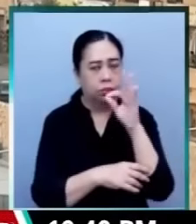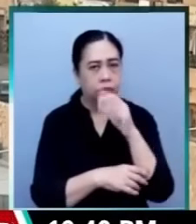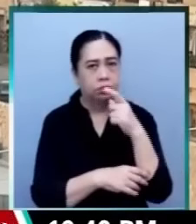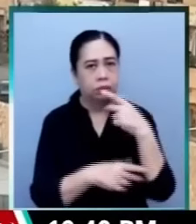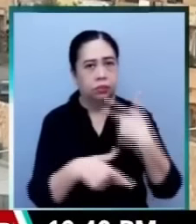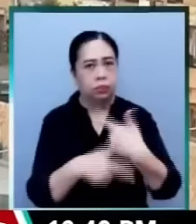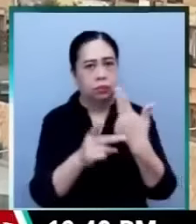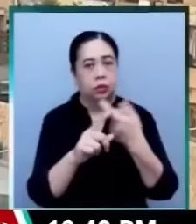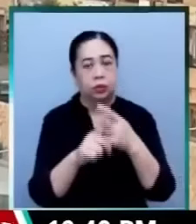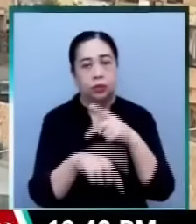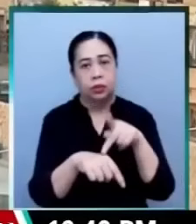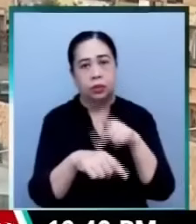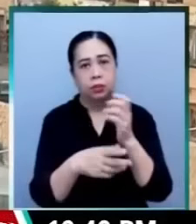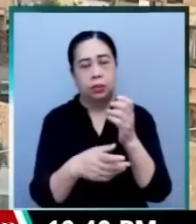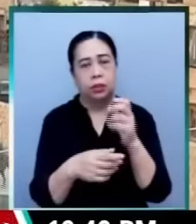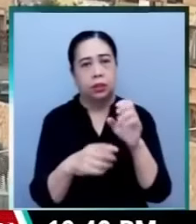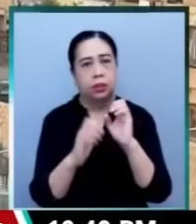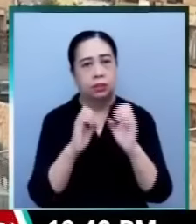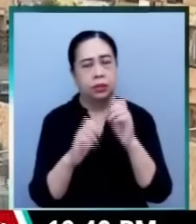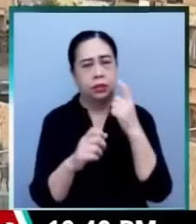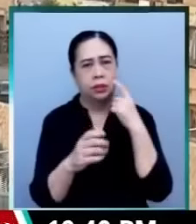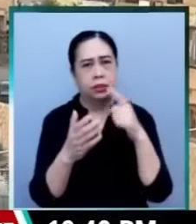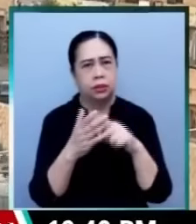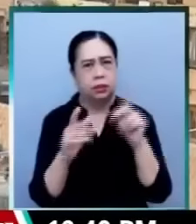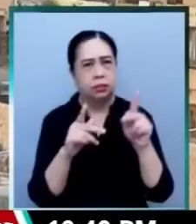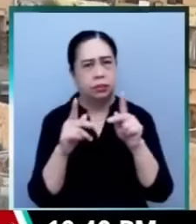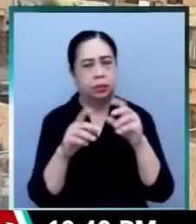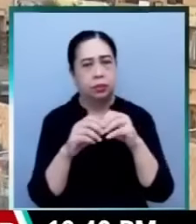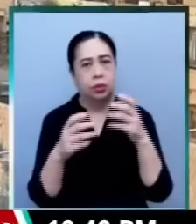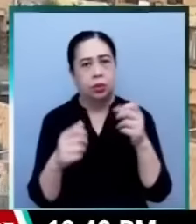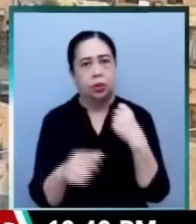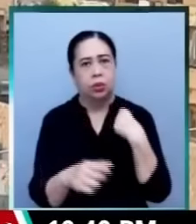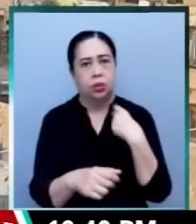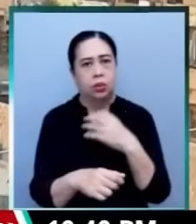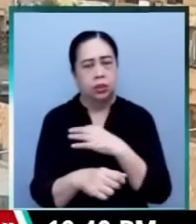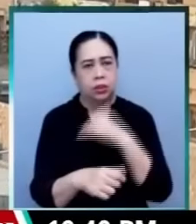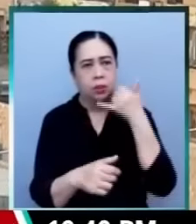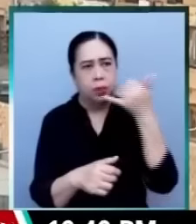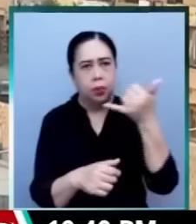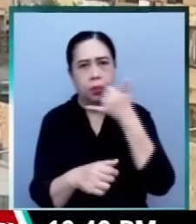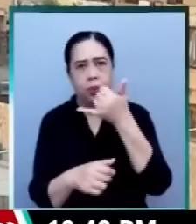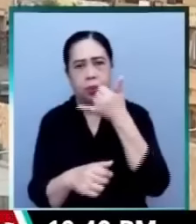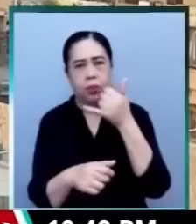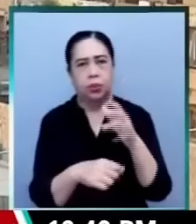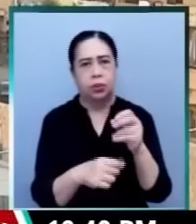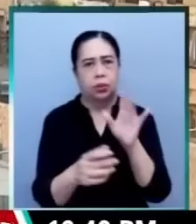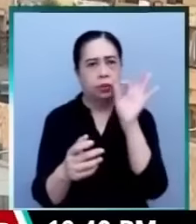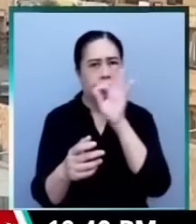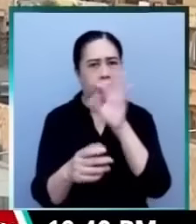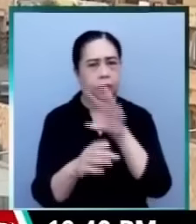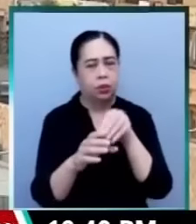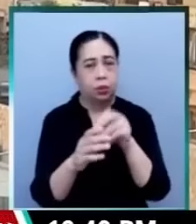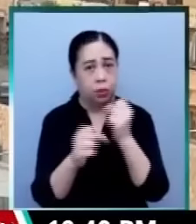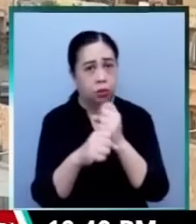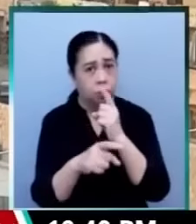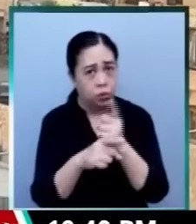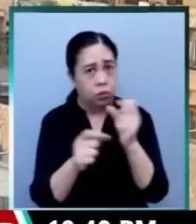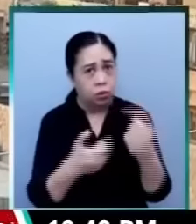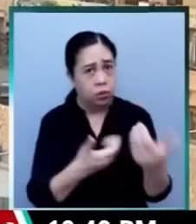Amman, Jordan, makikita ang mga tauhan ng embahada na abalang tinatawagan isa-isa yung mga Pilipino. Tinitiyak na makakarating sila sa border